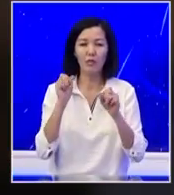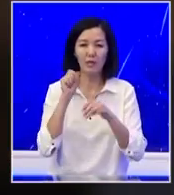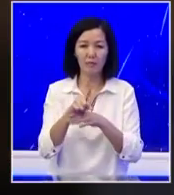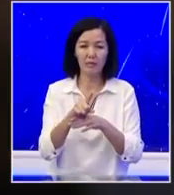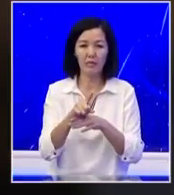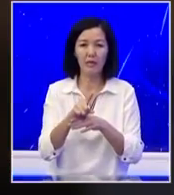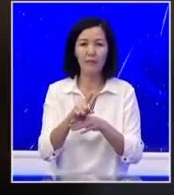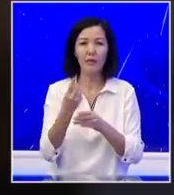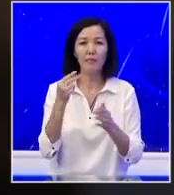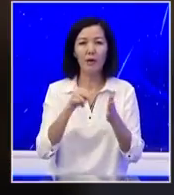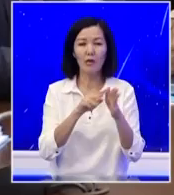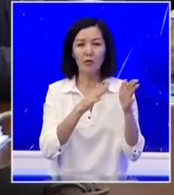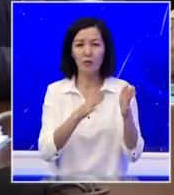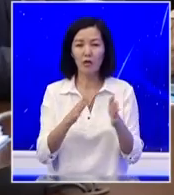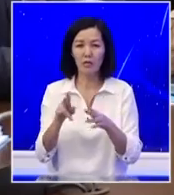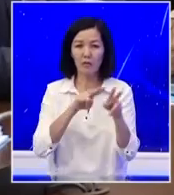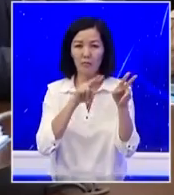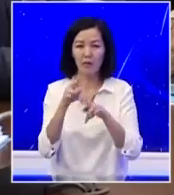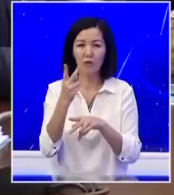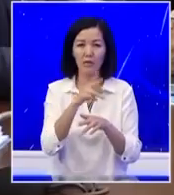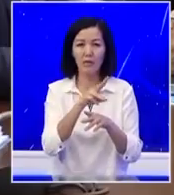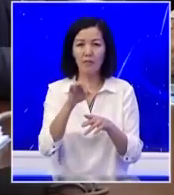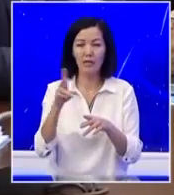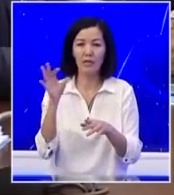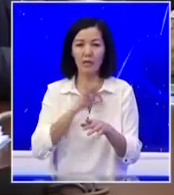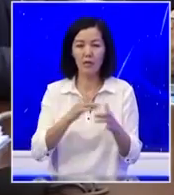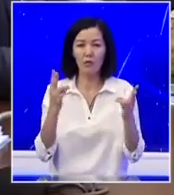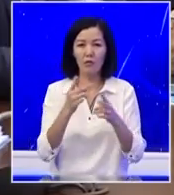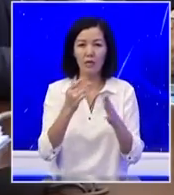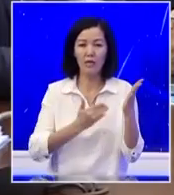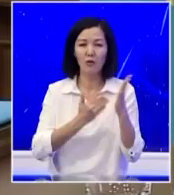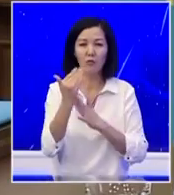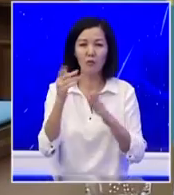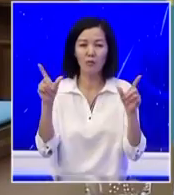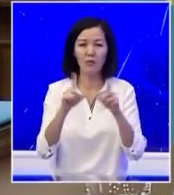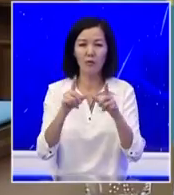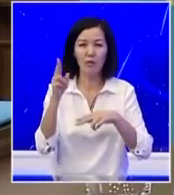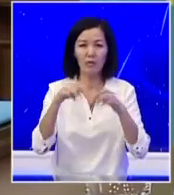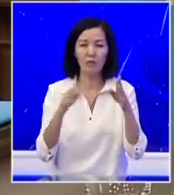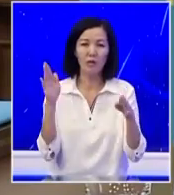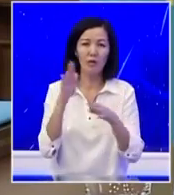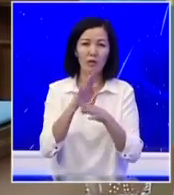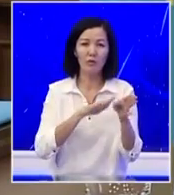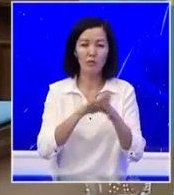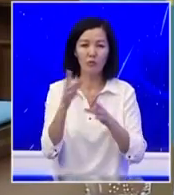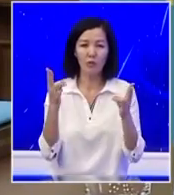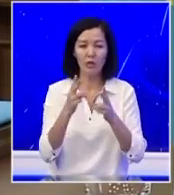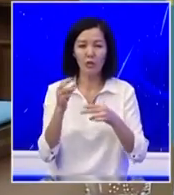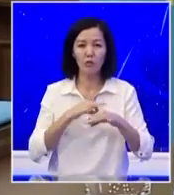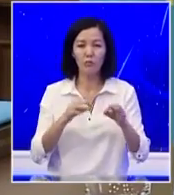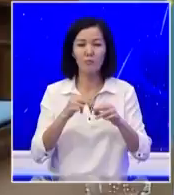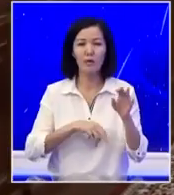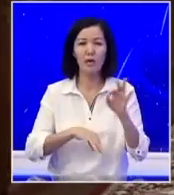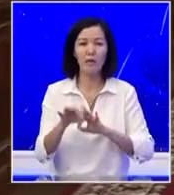тапсырды. Баға тұрақтылығын бақылауда ұстап, 2 миллиардты игеру керек. 2 көтерме тарату орталығын салып толтыру қажет. Жұмыспен қамтудың жол